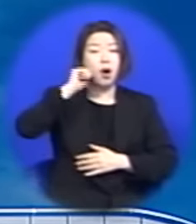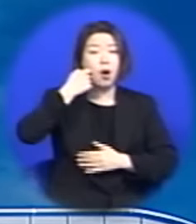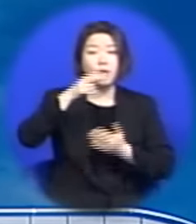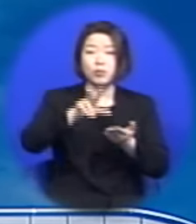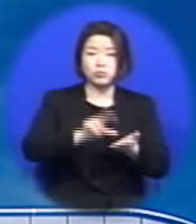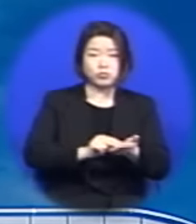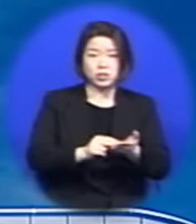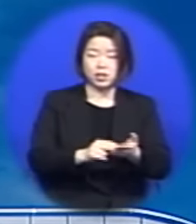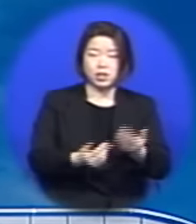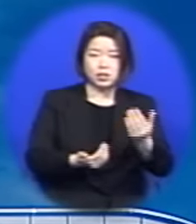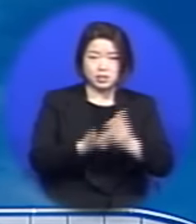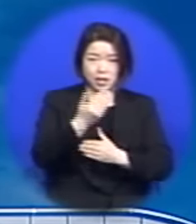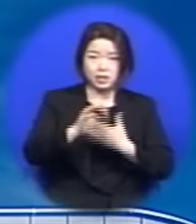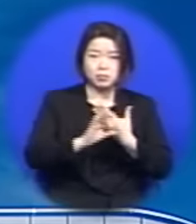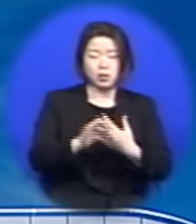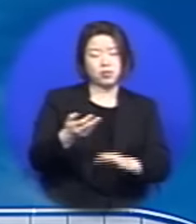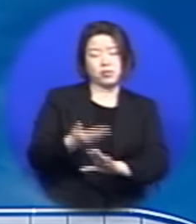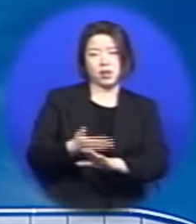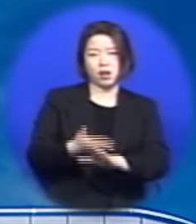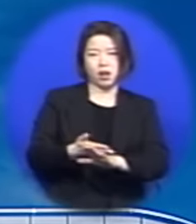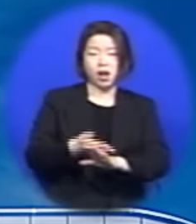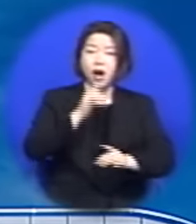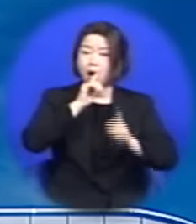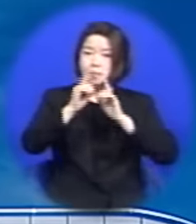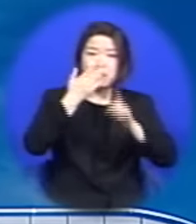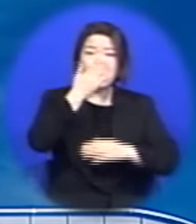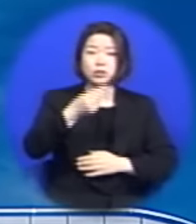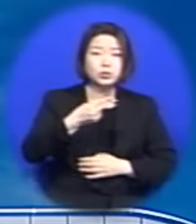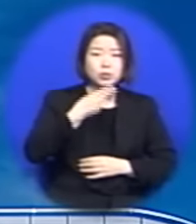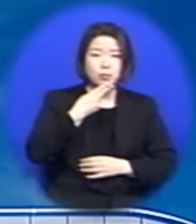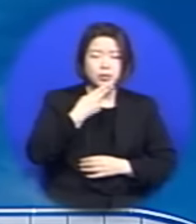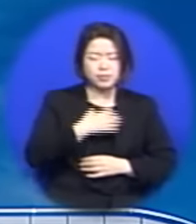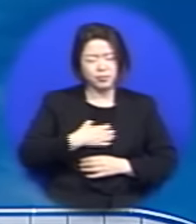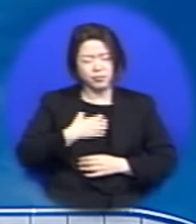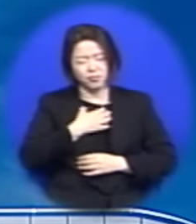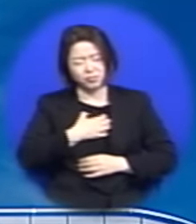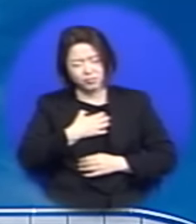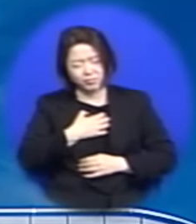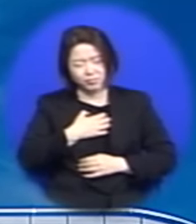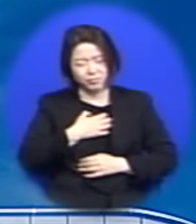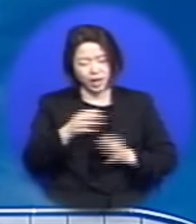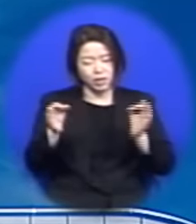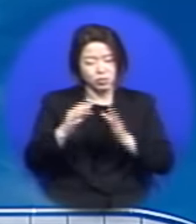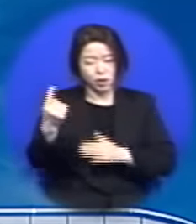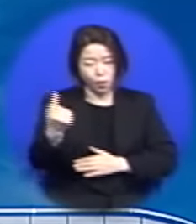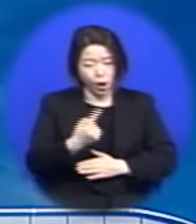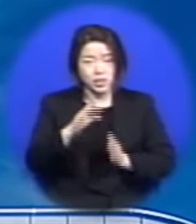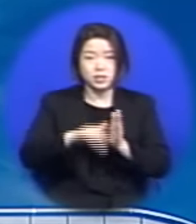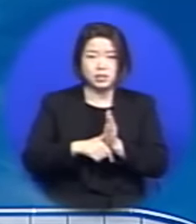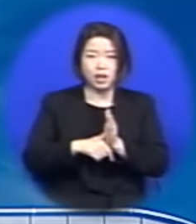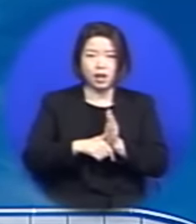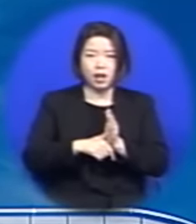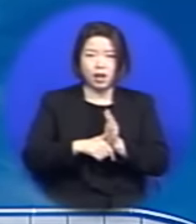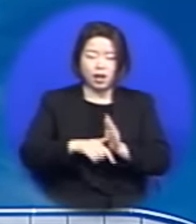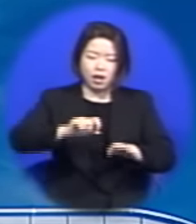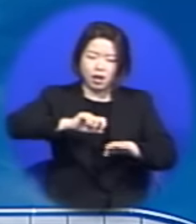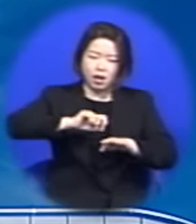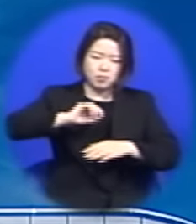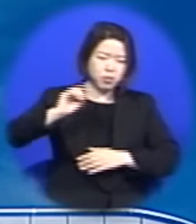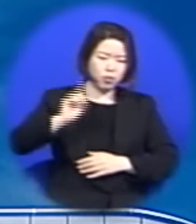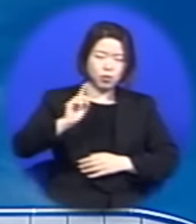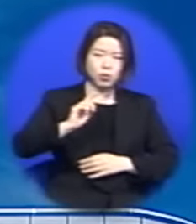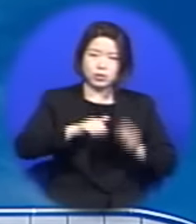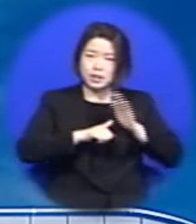생기고 나면 다릅니다 말할 수 없는 고통스러운 상황이 올 때 견딜 수 없는 재앙을 만났을